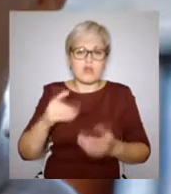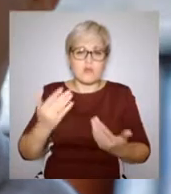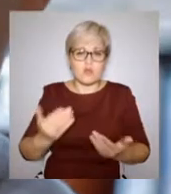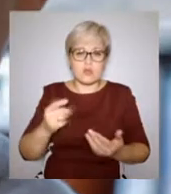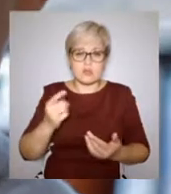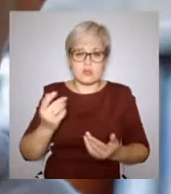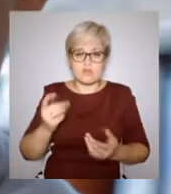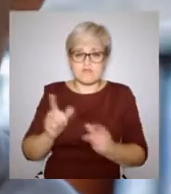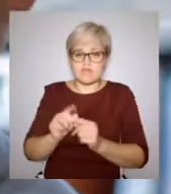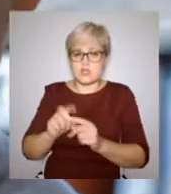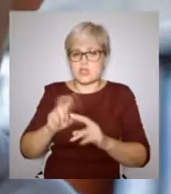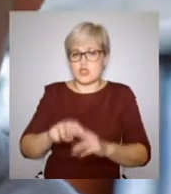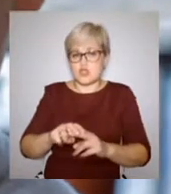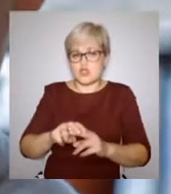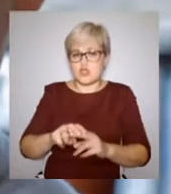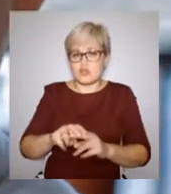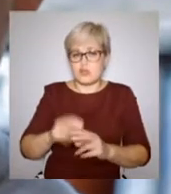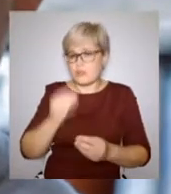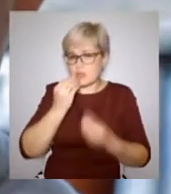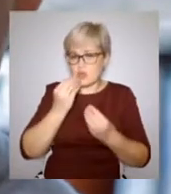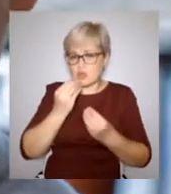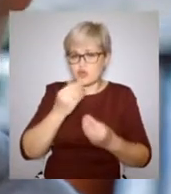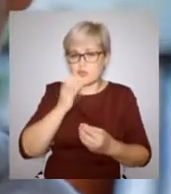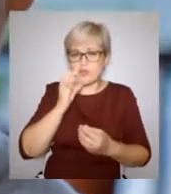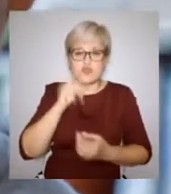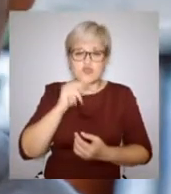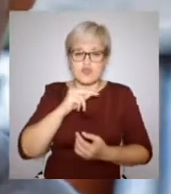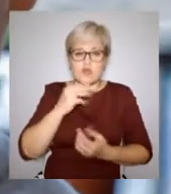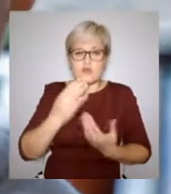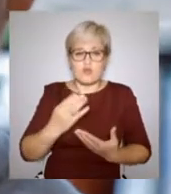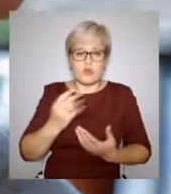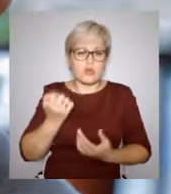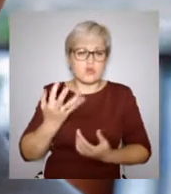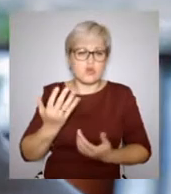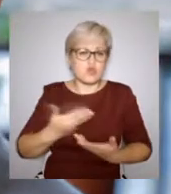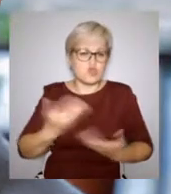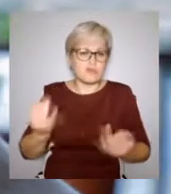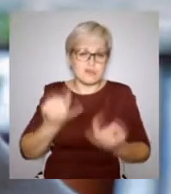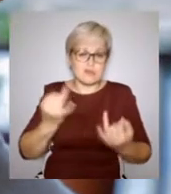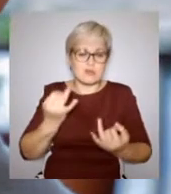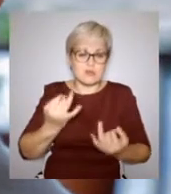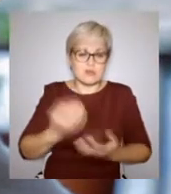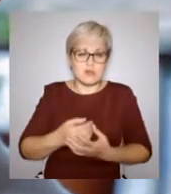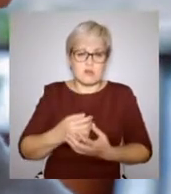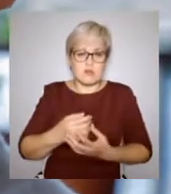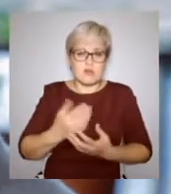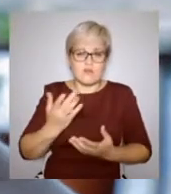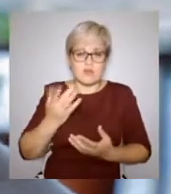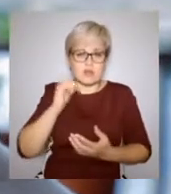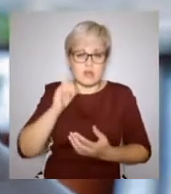данном перекусу пьёшь чай туна то есть мэри вот насколько жизнь